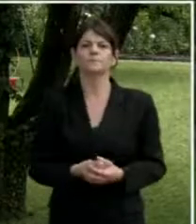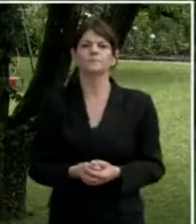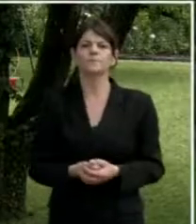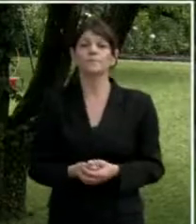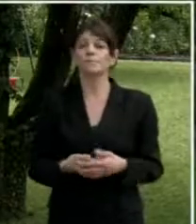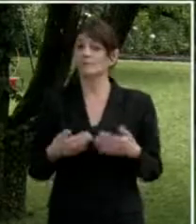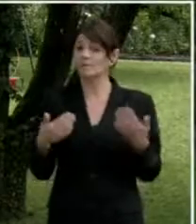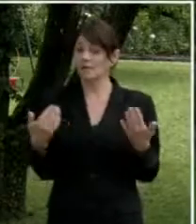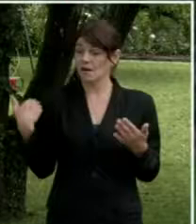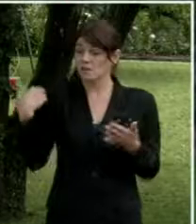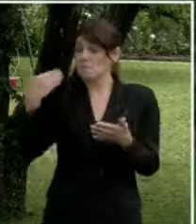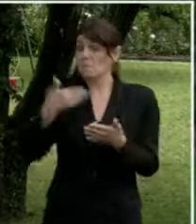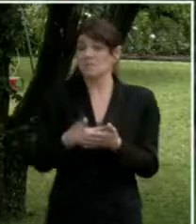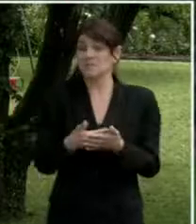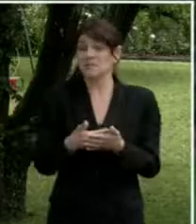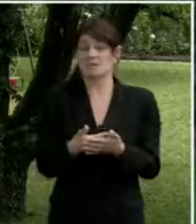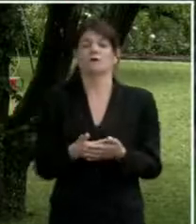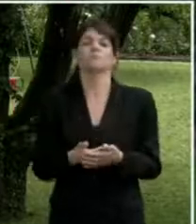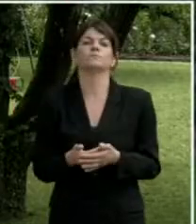Mit dem bisher